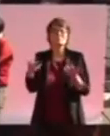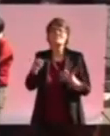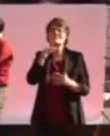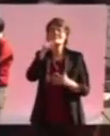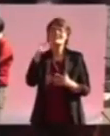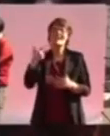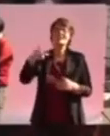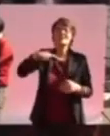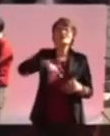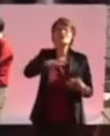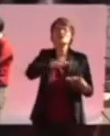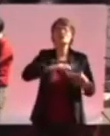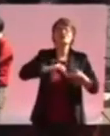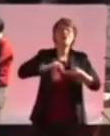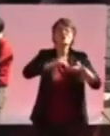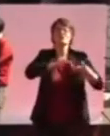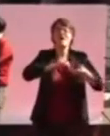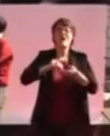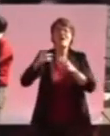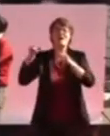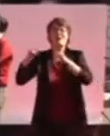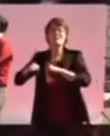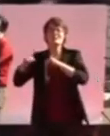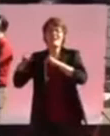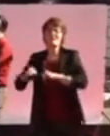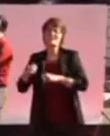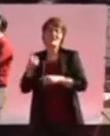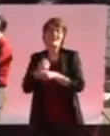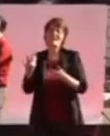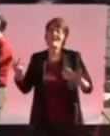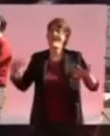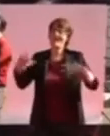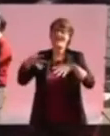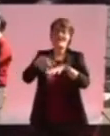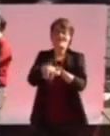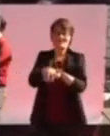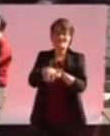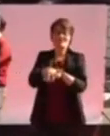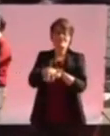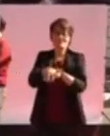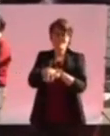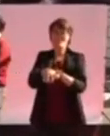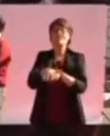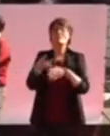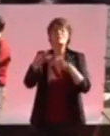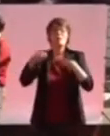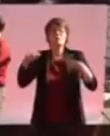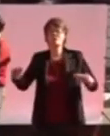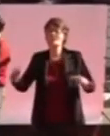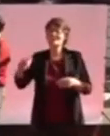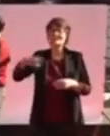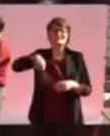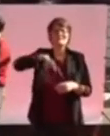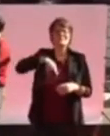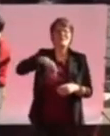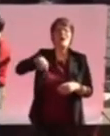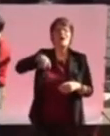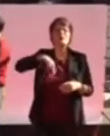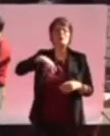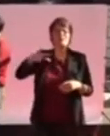far sì che i professionisti del sistema sanitario nazionale dei comuni del privato del privato sociale possano lavorare